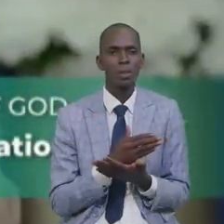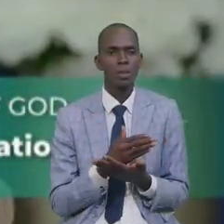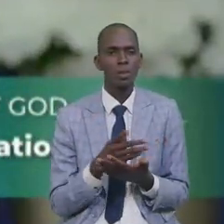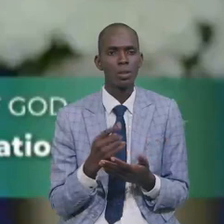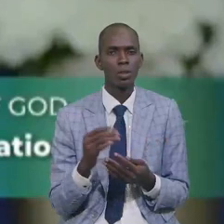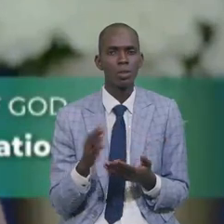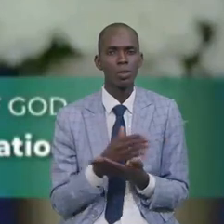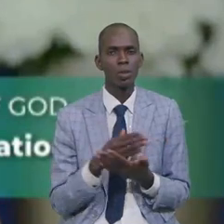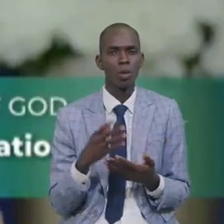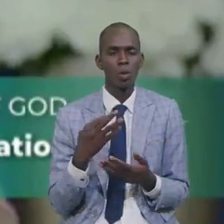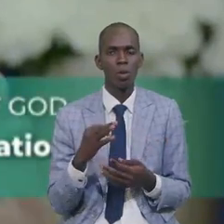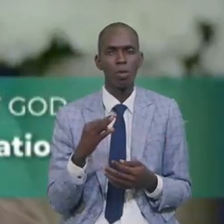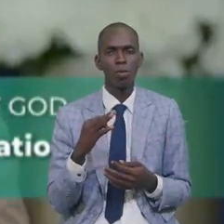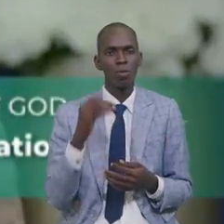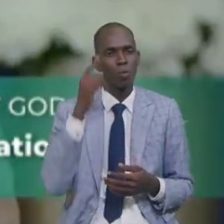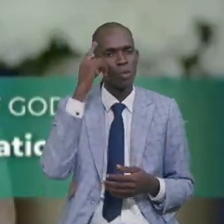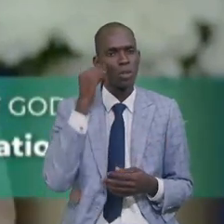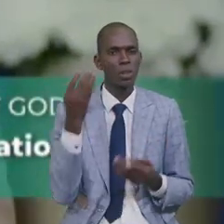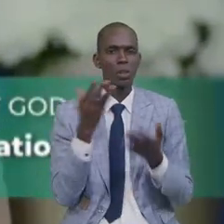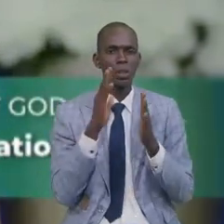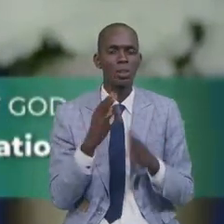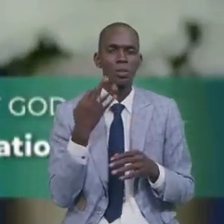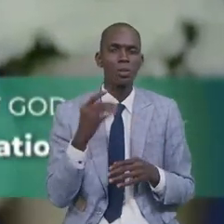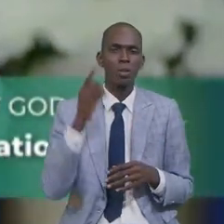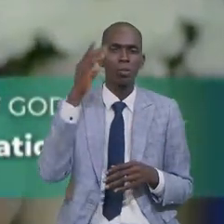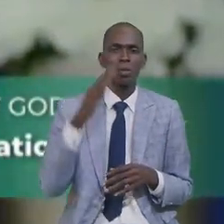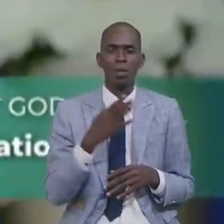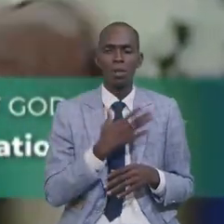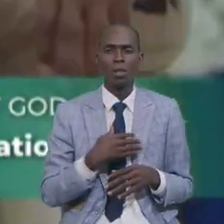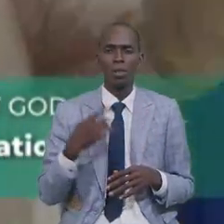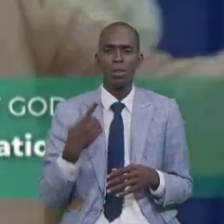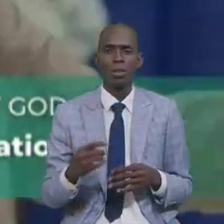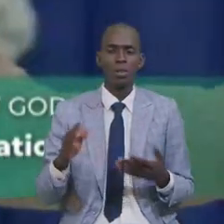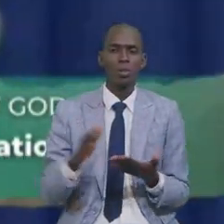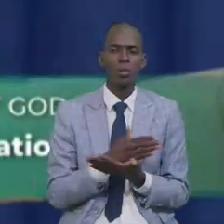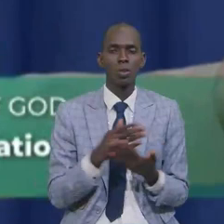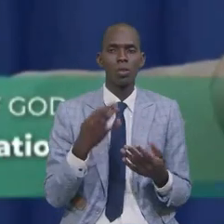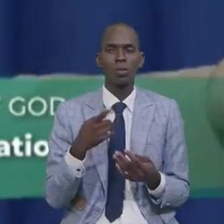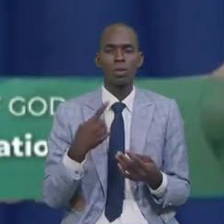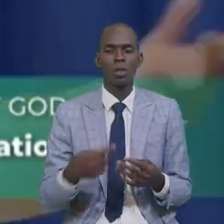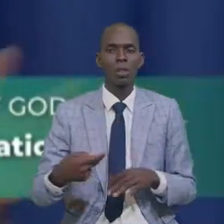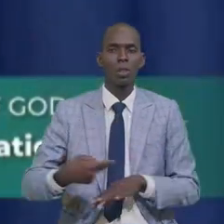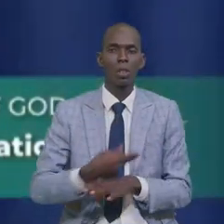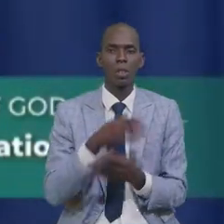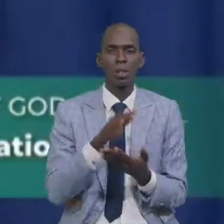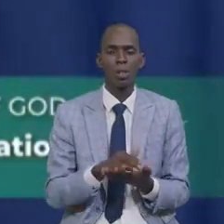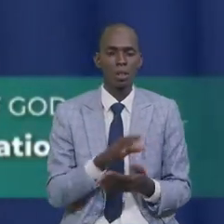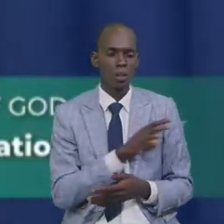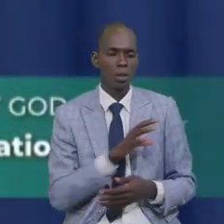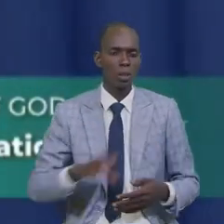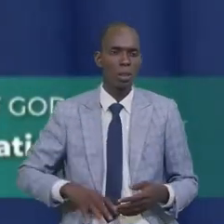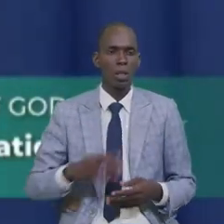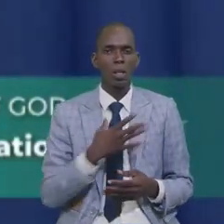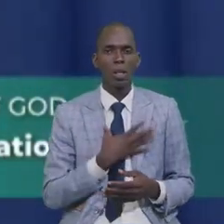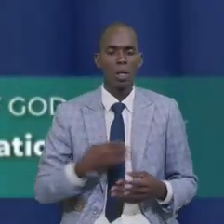cantique de Moïse, serviteur de Dieu. Et le cantique de l'agneau, Christ